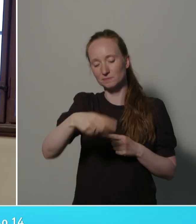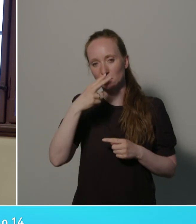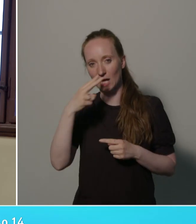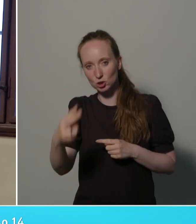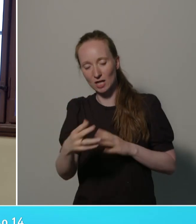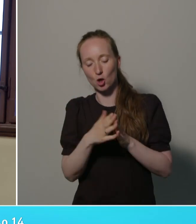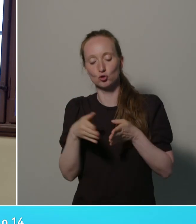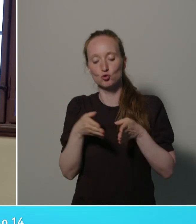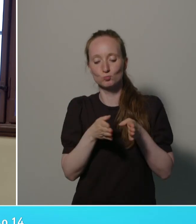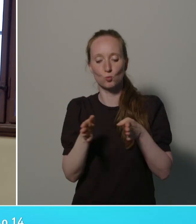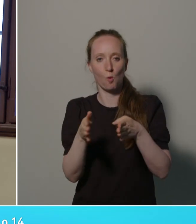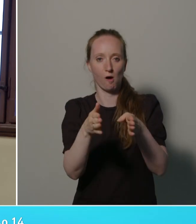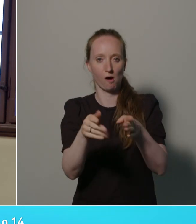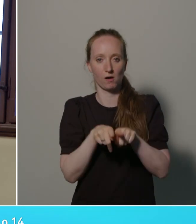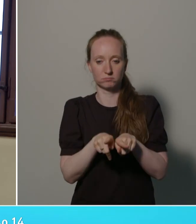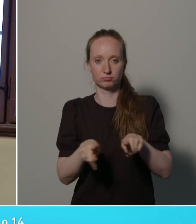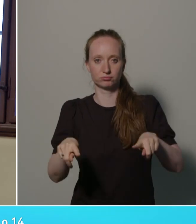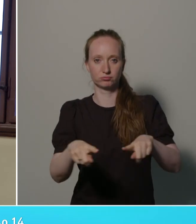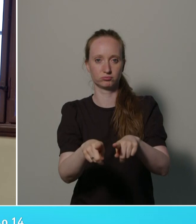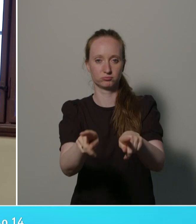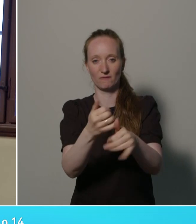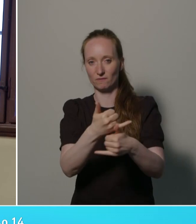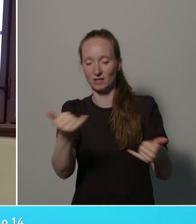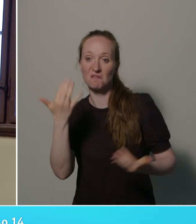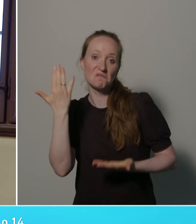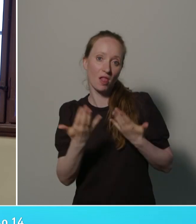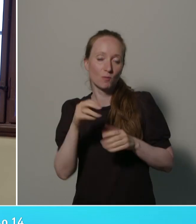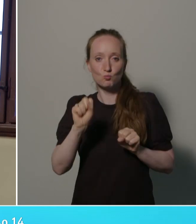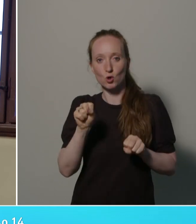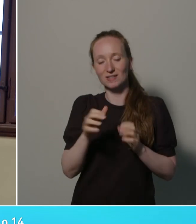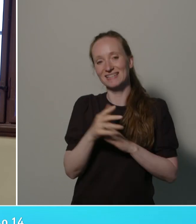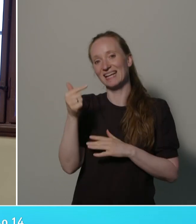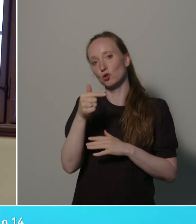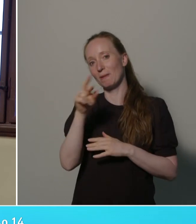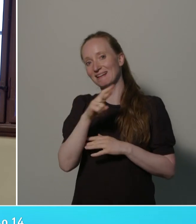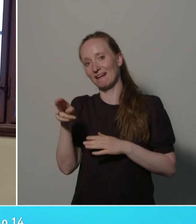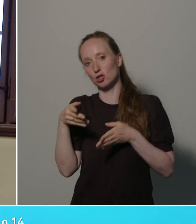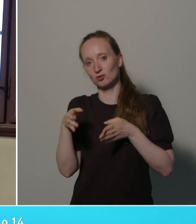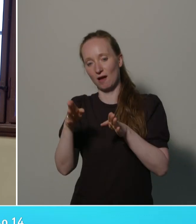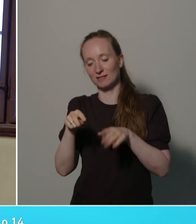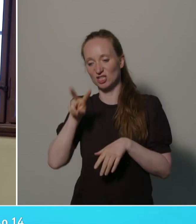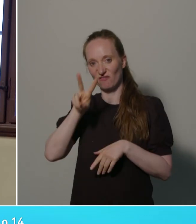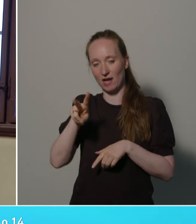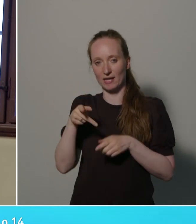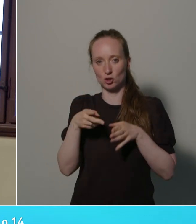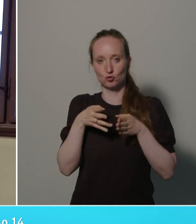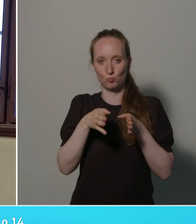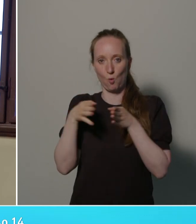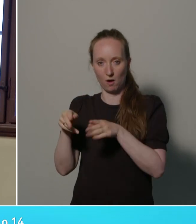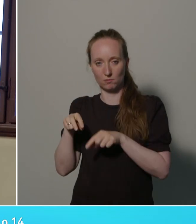ob es beispielsweise möglich ist, zweispurig von der Theobald-Renner-Straße in